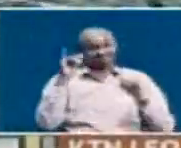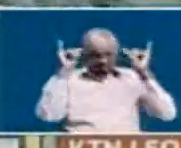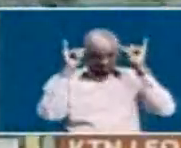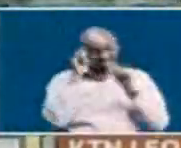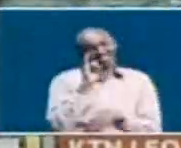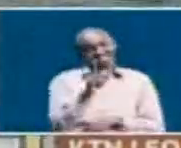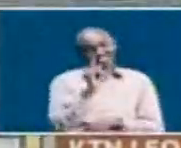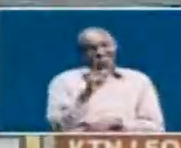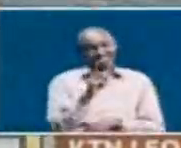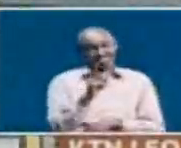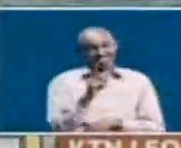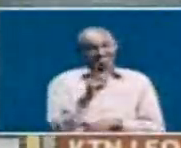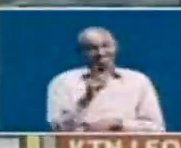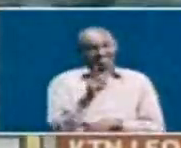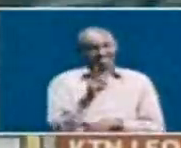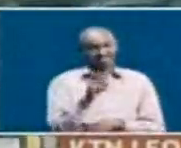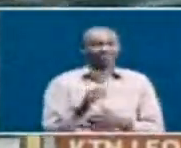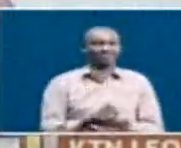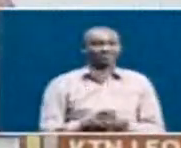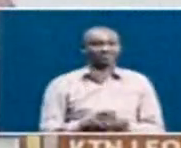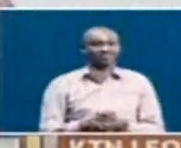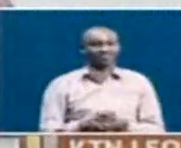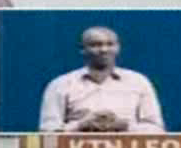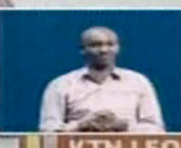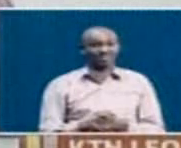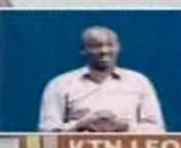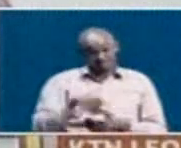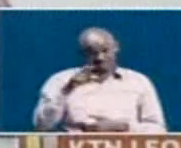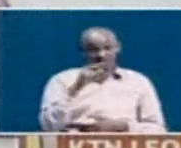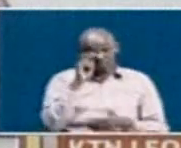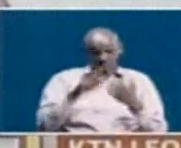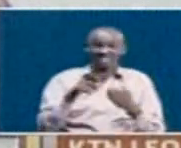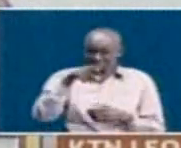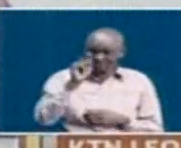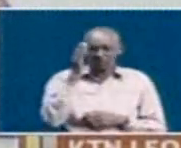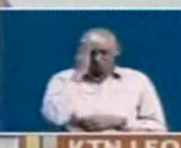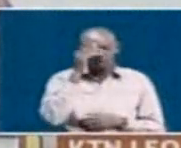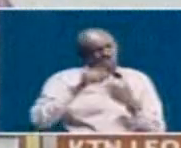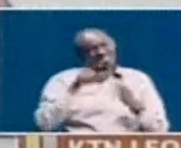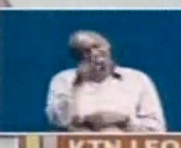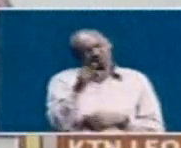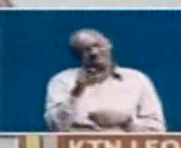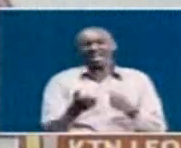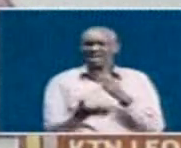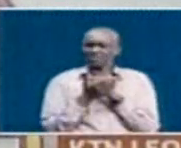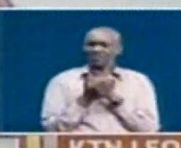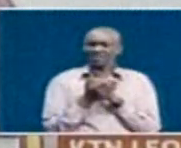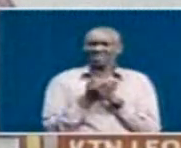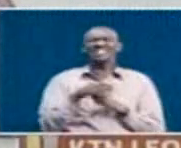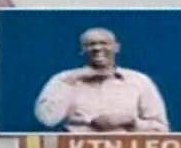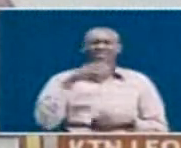wakiendeleza shughuli na mipango ya wizi wa mifugo. They realized that what they were doing was contributing not only to